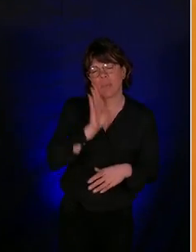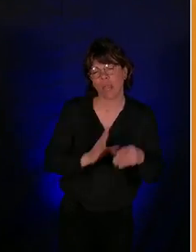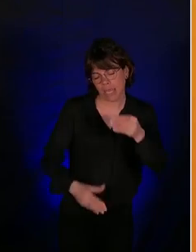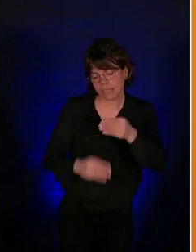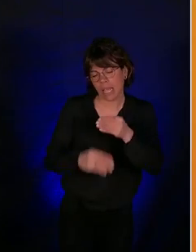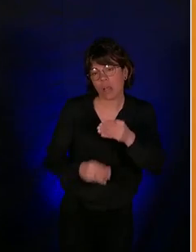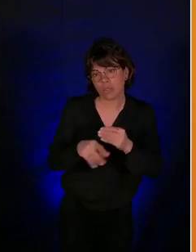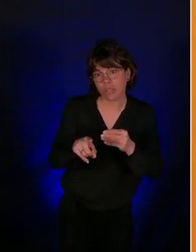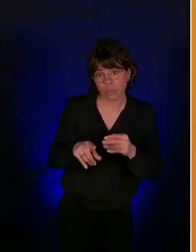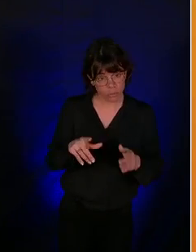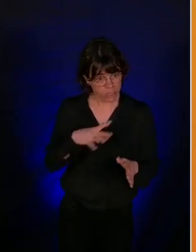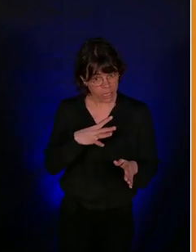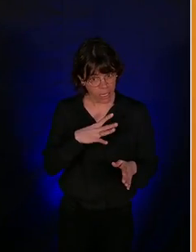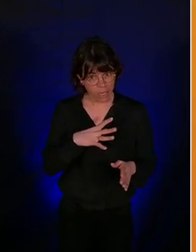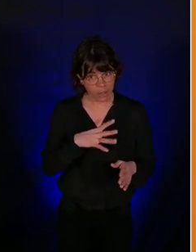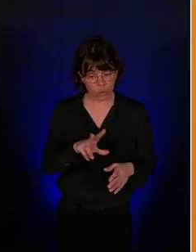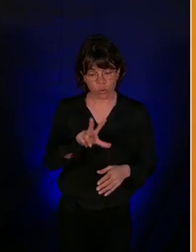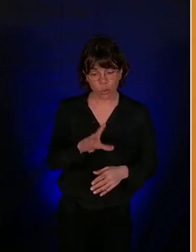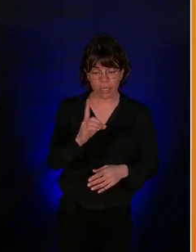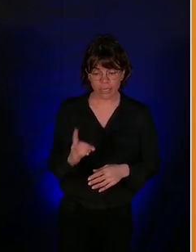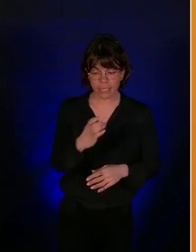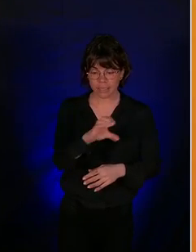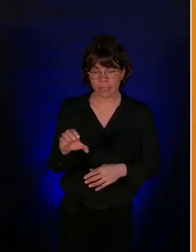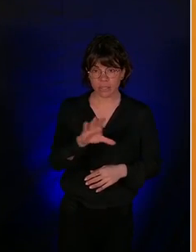et je l'ai 3T